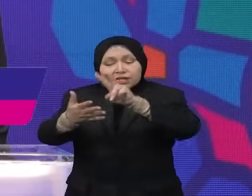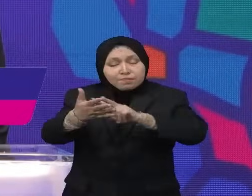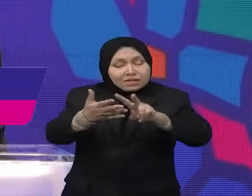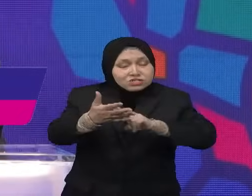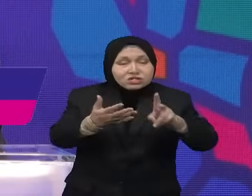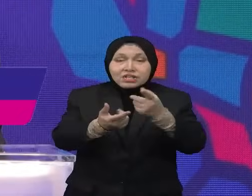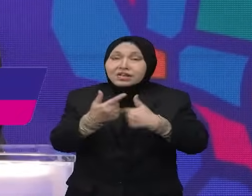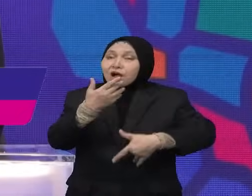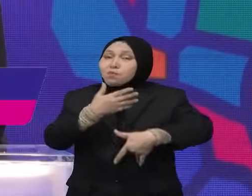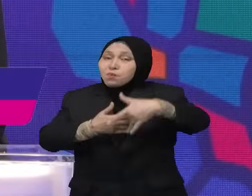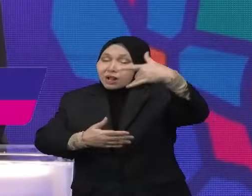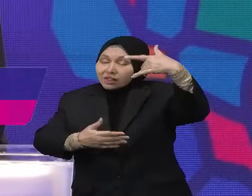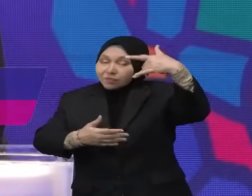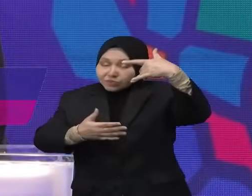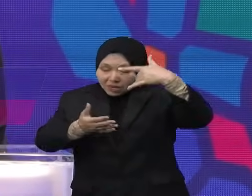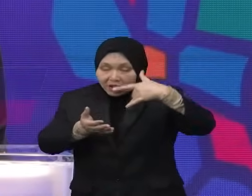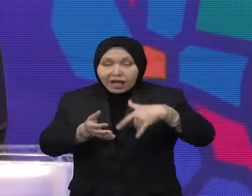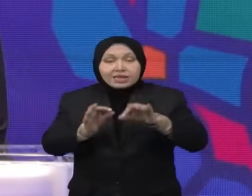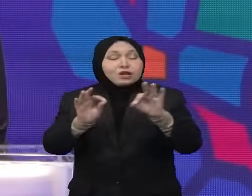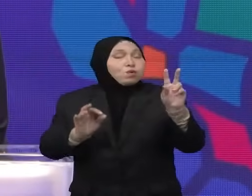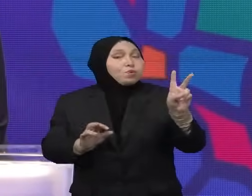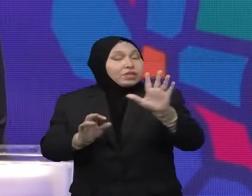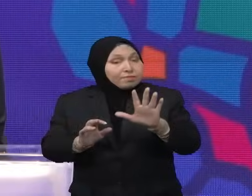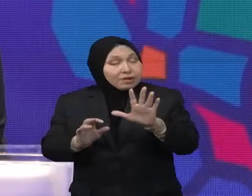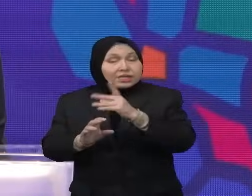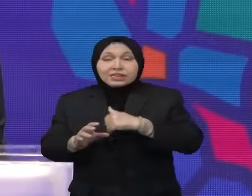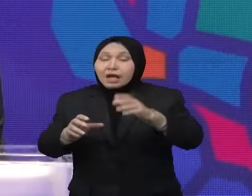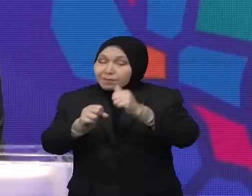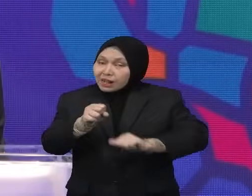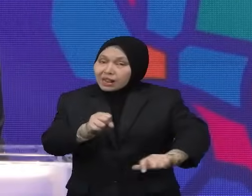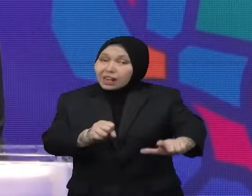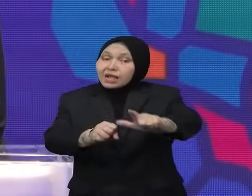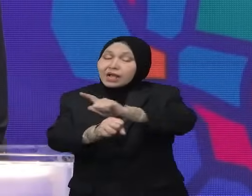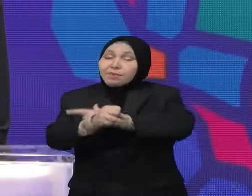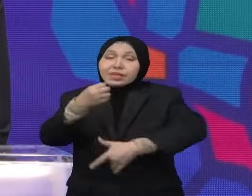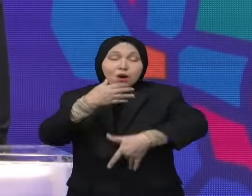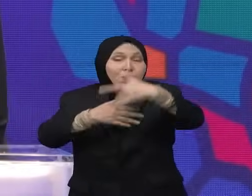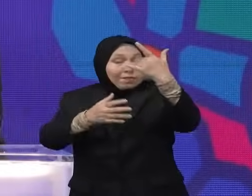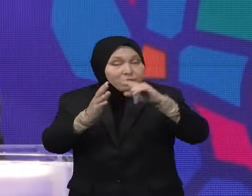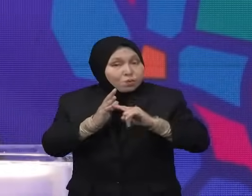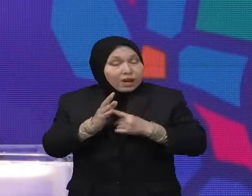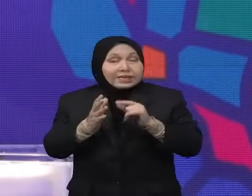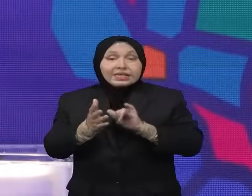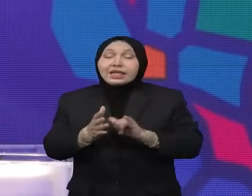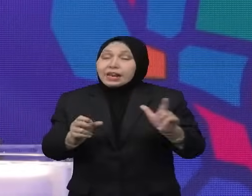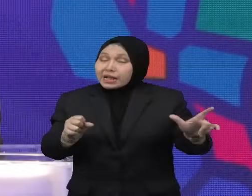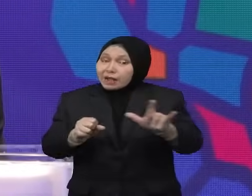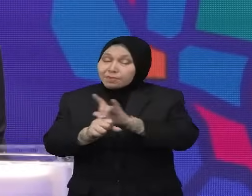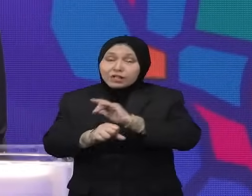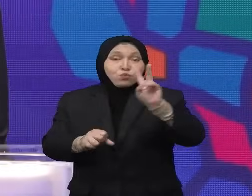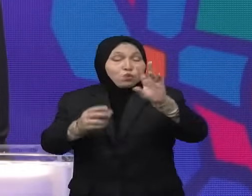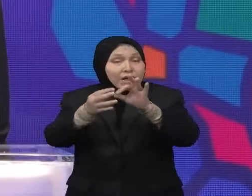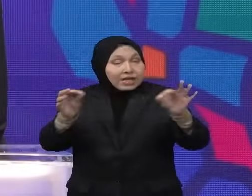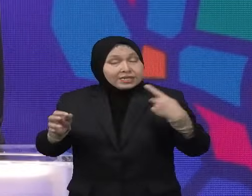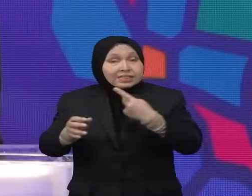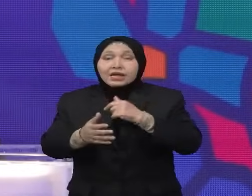awal safas. Terus daripada awal ayat 25, kita mengambil lengkap di awal permulaan ini, melengkapkan dua ayat yang